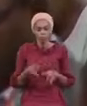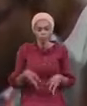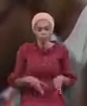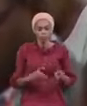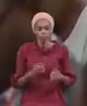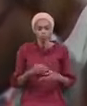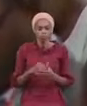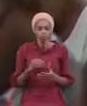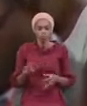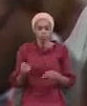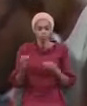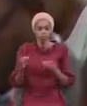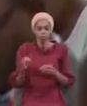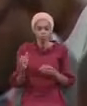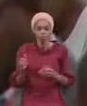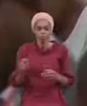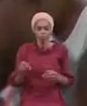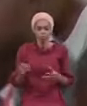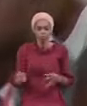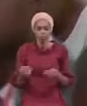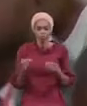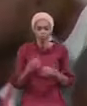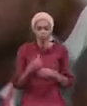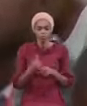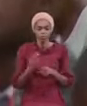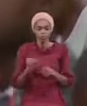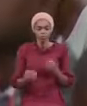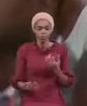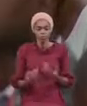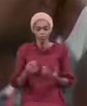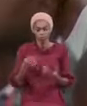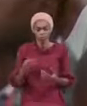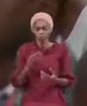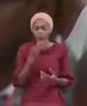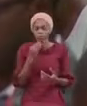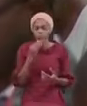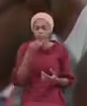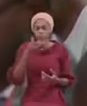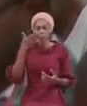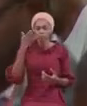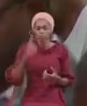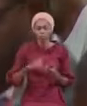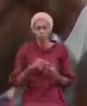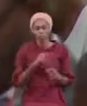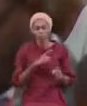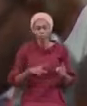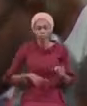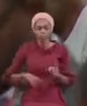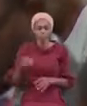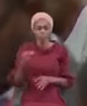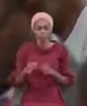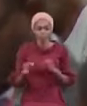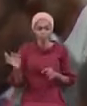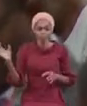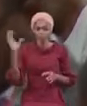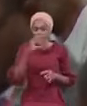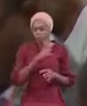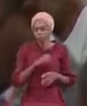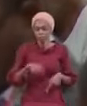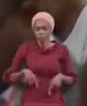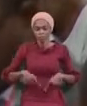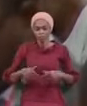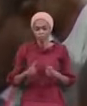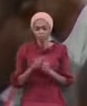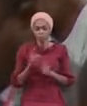par le feu d'une agréable odeur à l'Éternel si un étranger s jourant chez vous ou se trouvant à l'avenir au